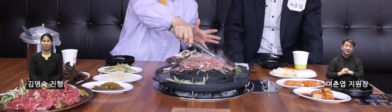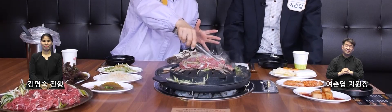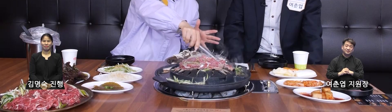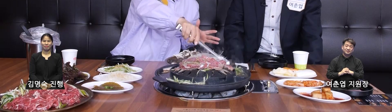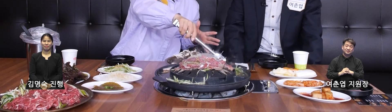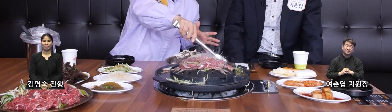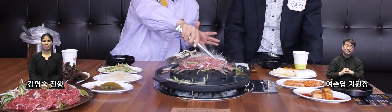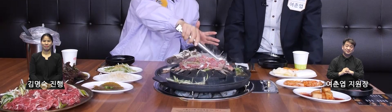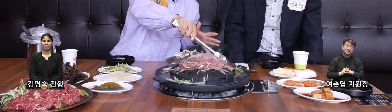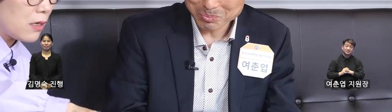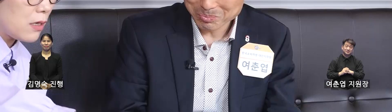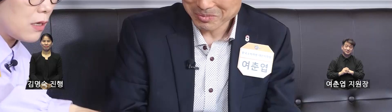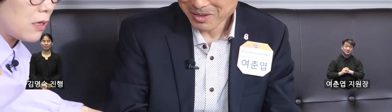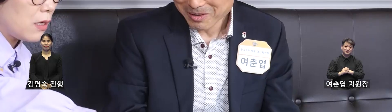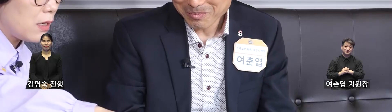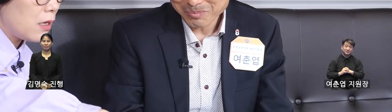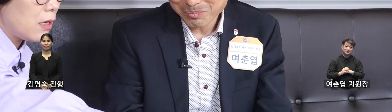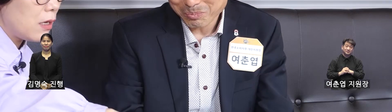어, 뭐